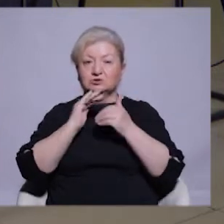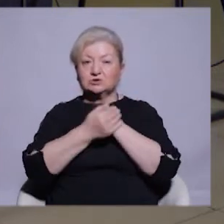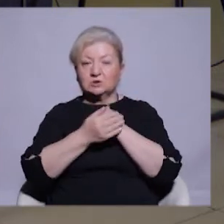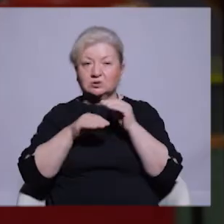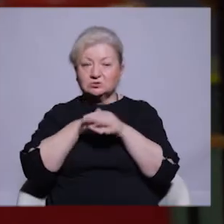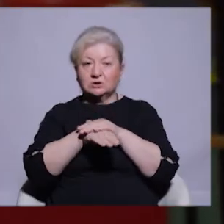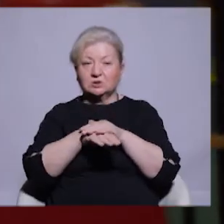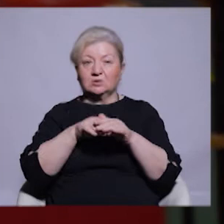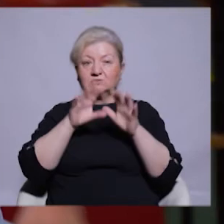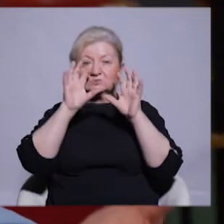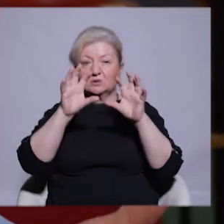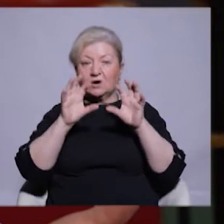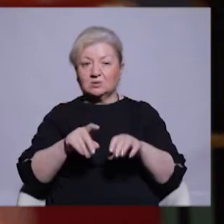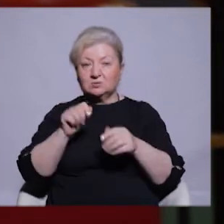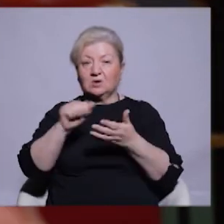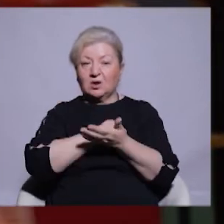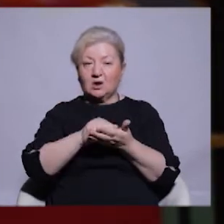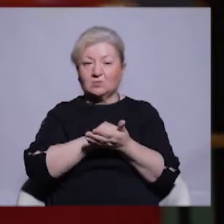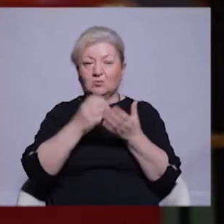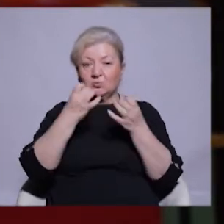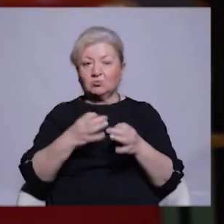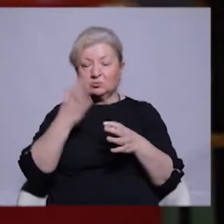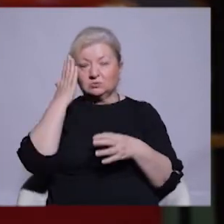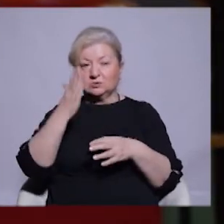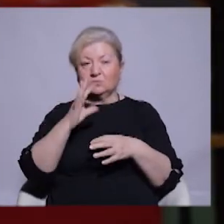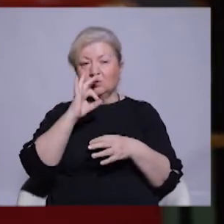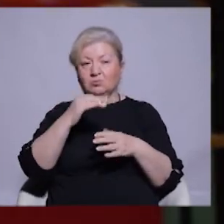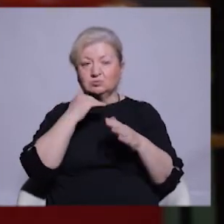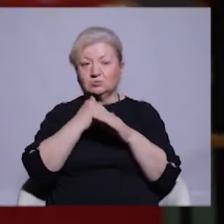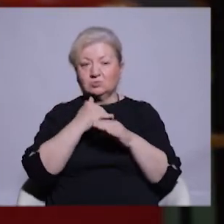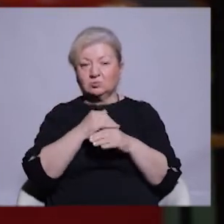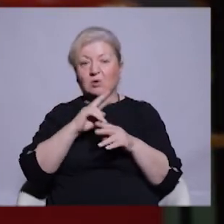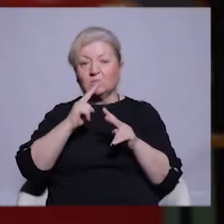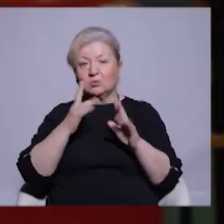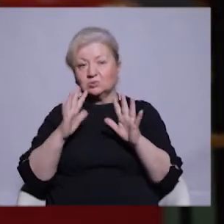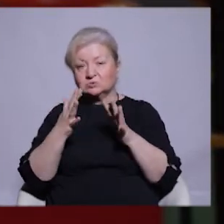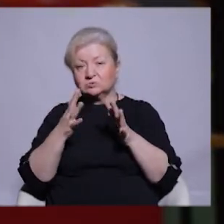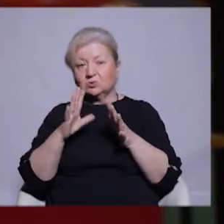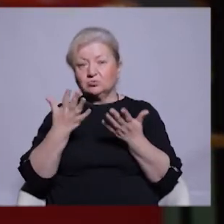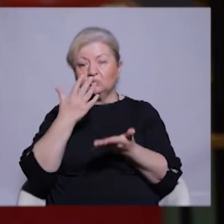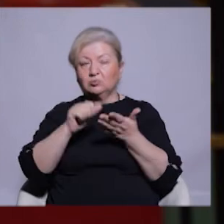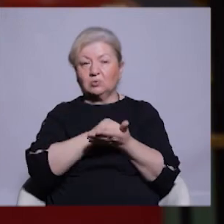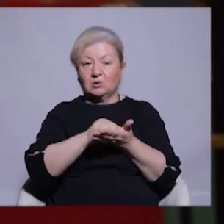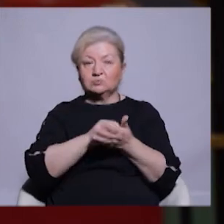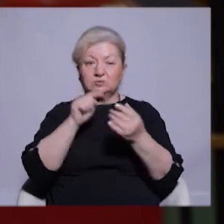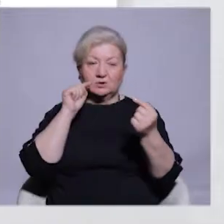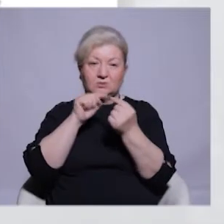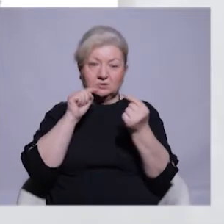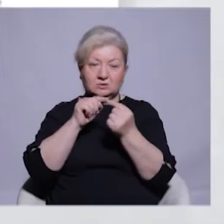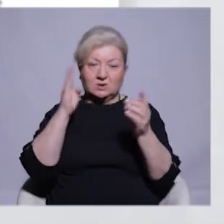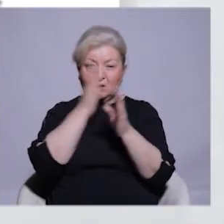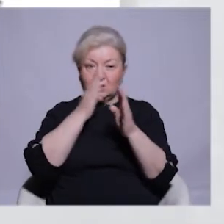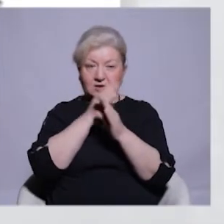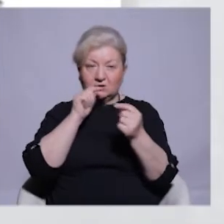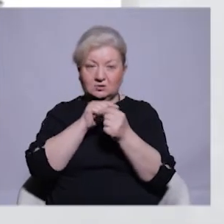ეს მუშაობა შესრულებული ხახუნის მიერ უბრალოდ ნოლის ტოლი იქნება. აი მეორე შემთხვევაში უკვე თუ ხახუნის და ჰაერის